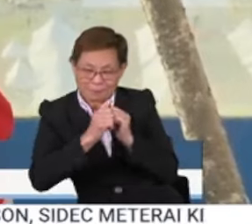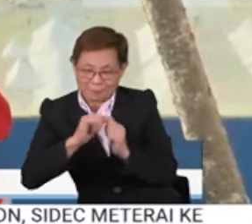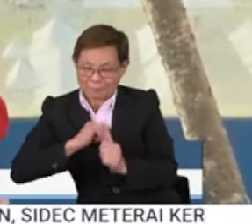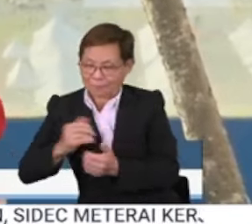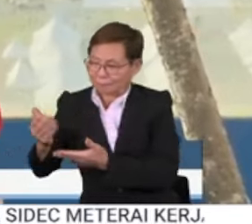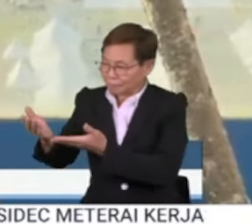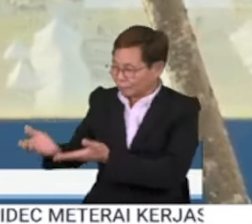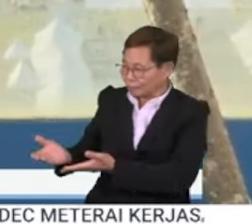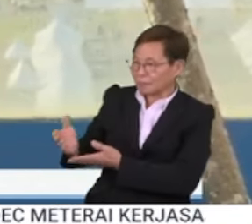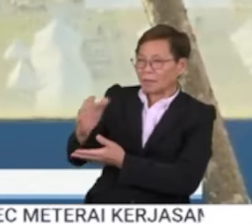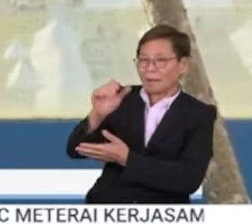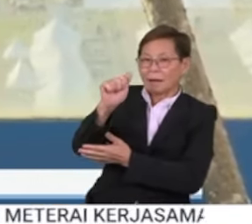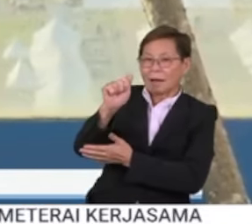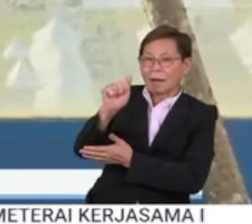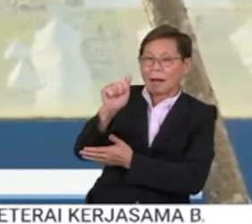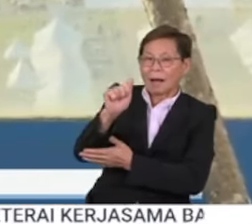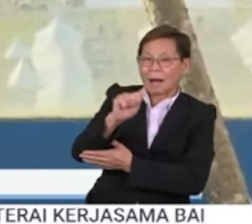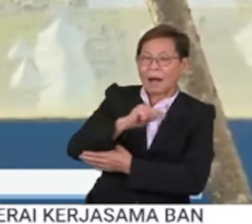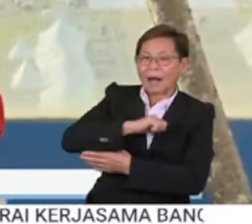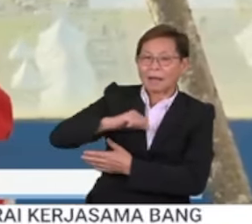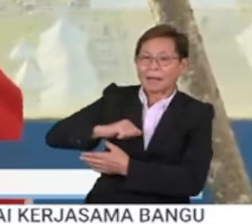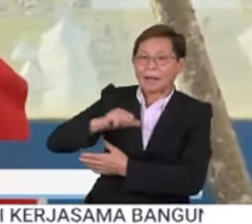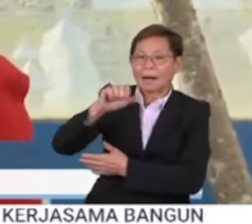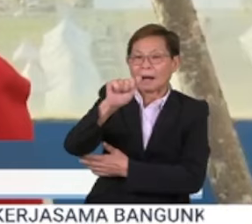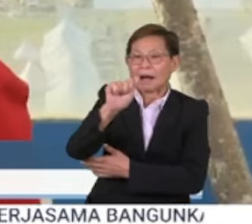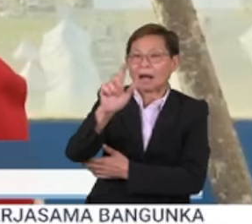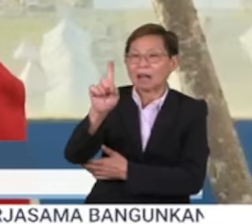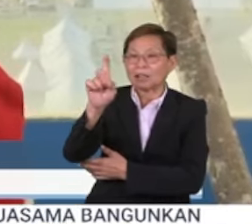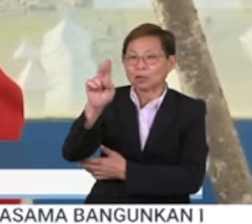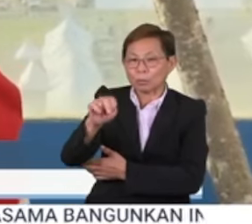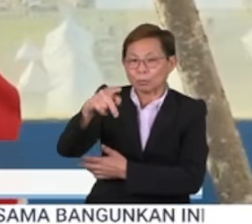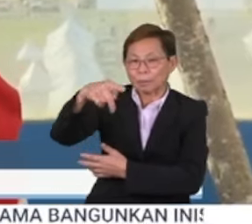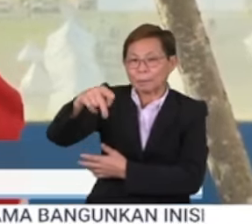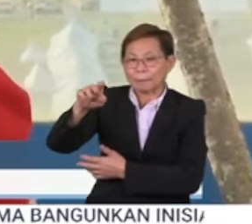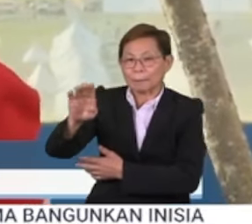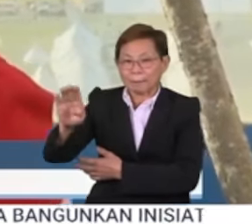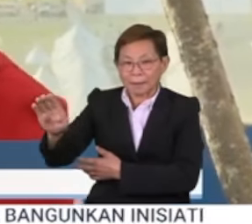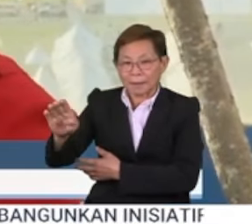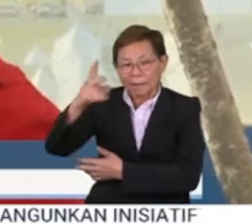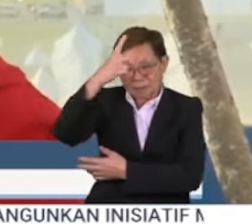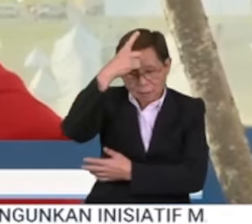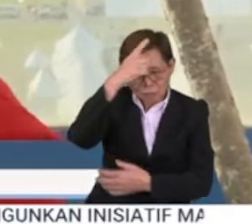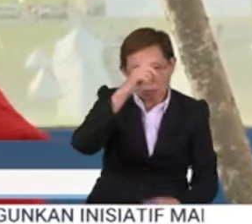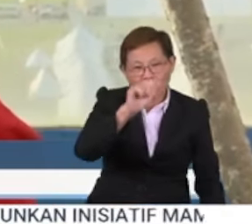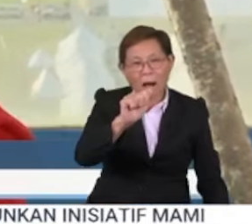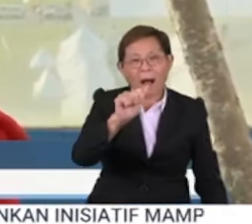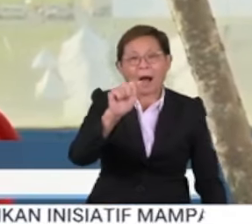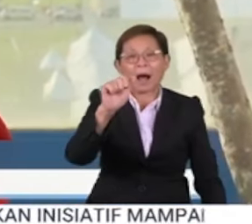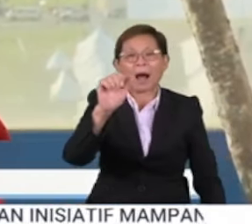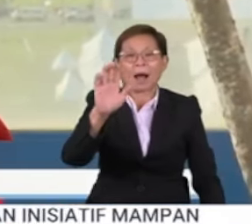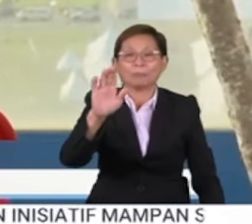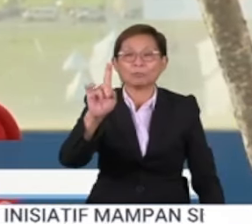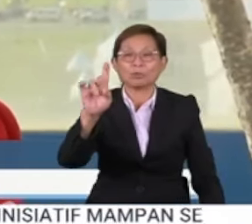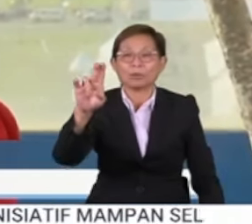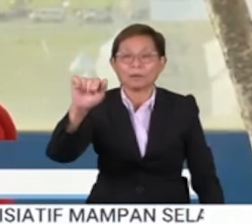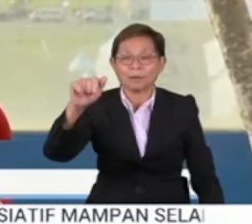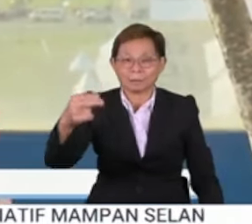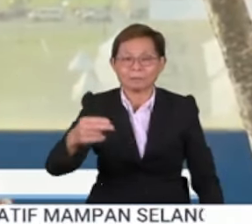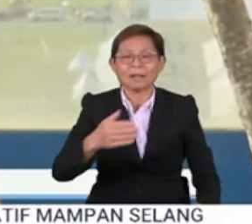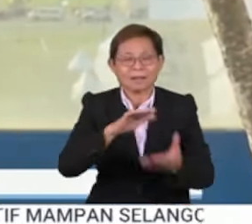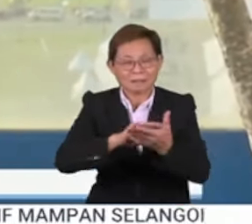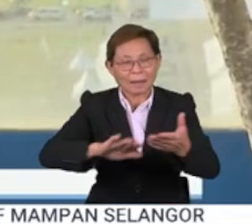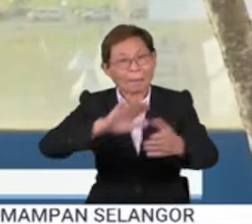iaitu Ahli Majlis Tertinggi Parti Pesaka Bumi Putera Bersatu PBB, Dato' Abdullah Saidul. Selamat petang, Dato'. Selamat petang, salam